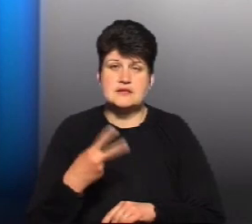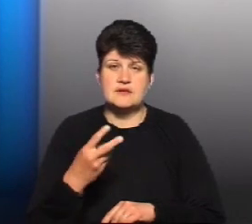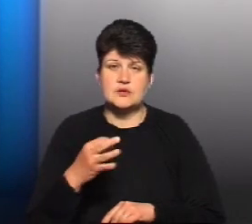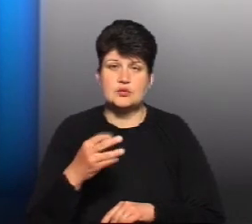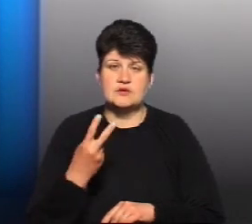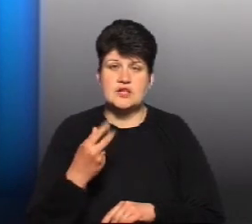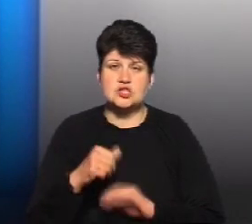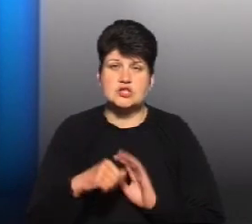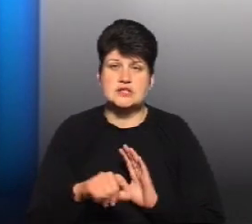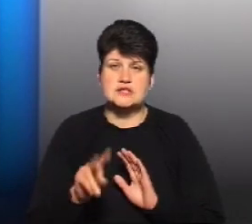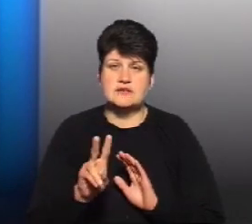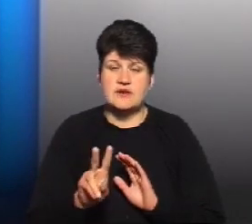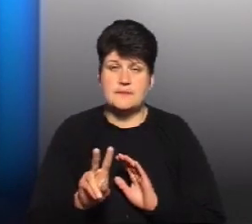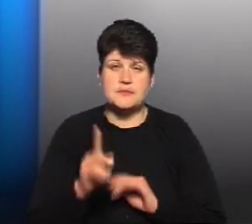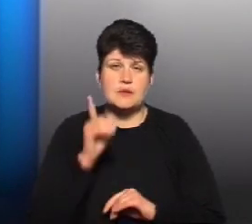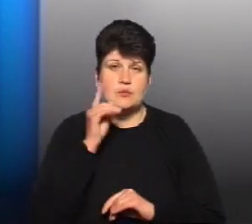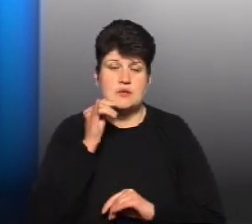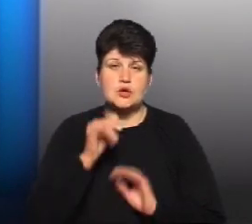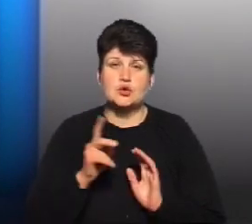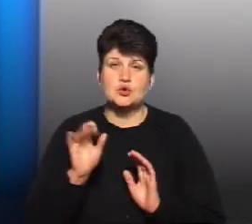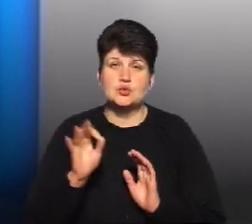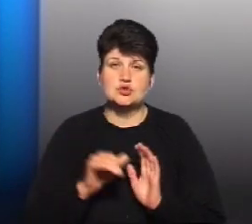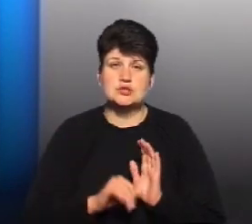2202-62, а також мобільний